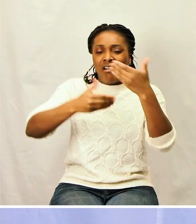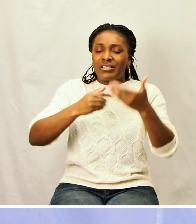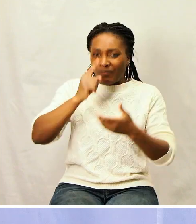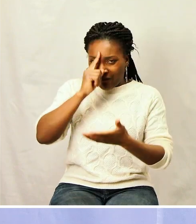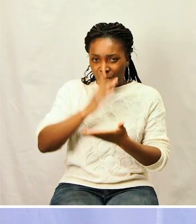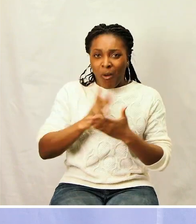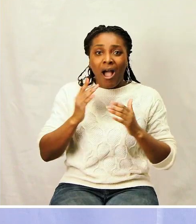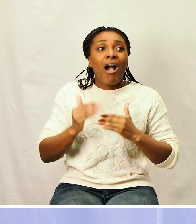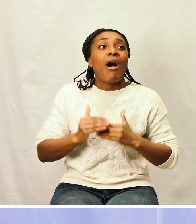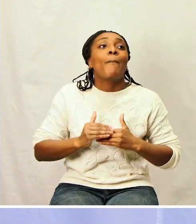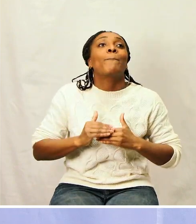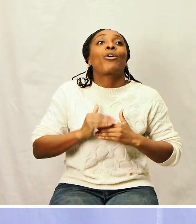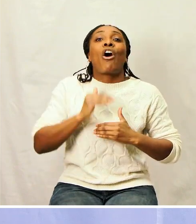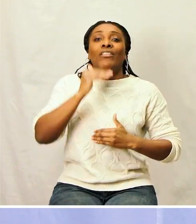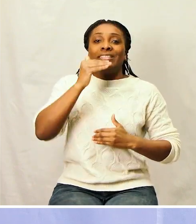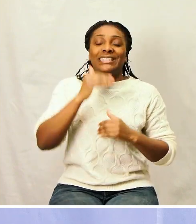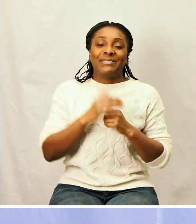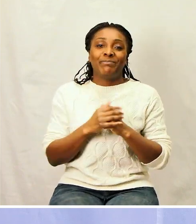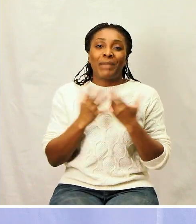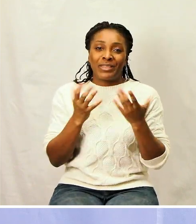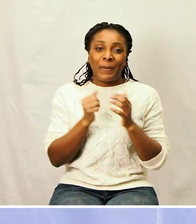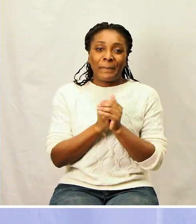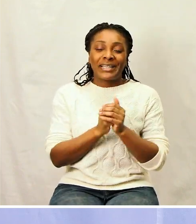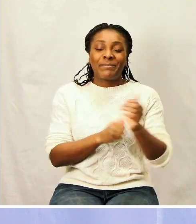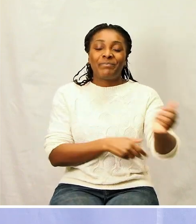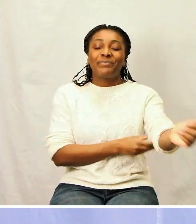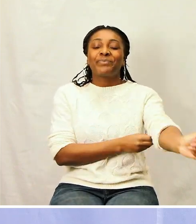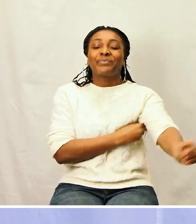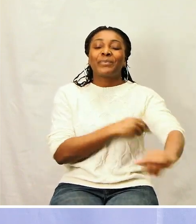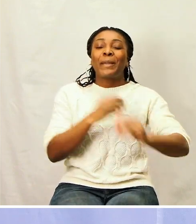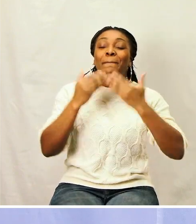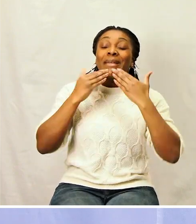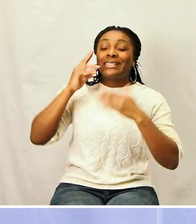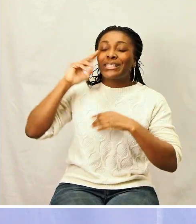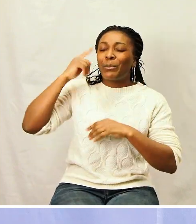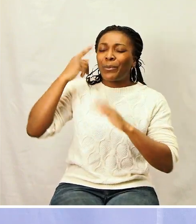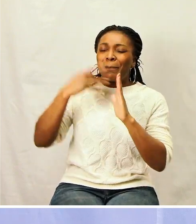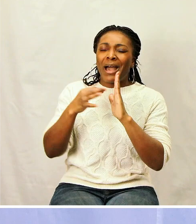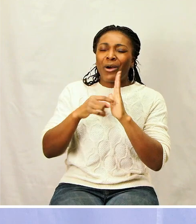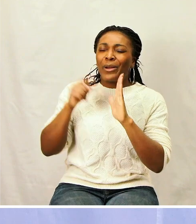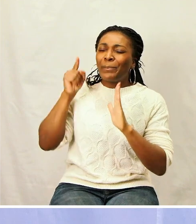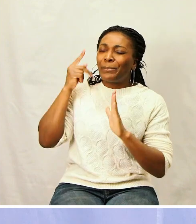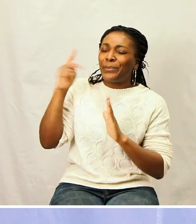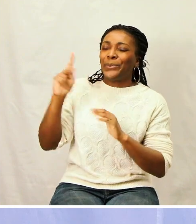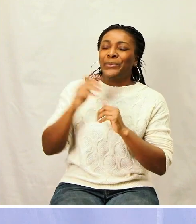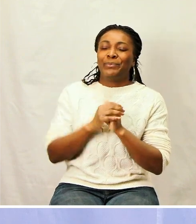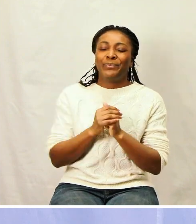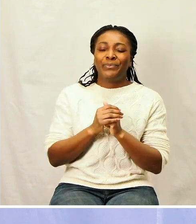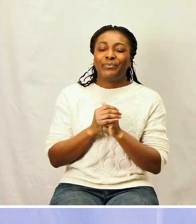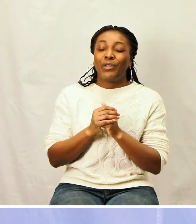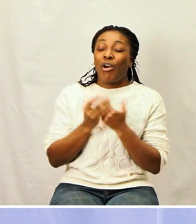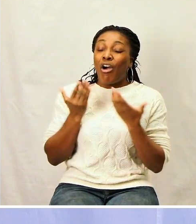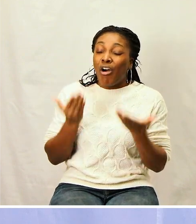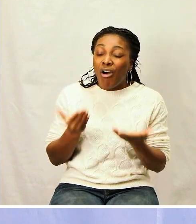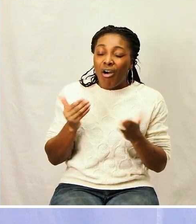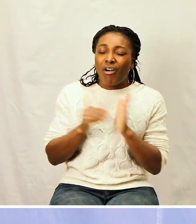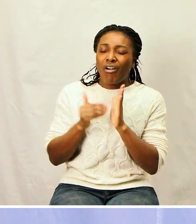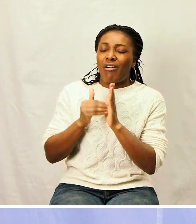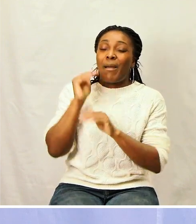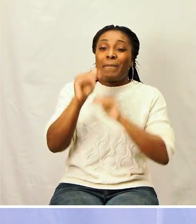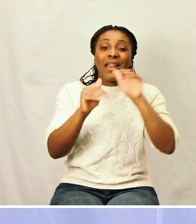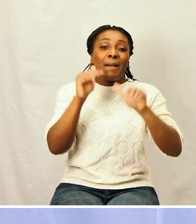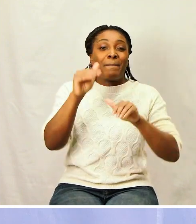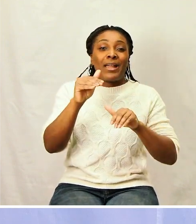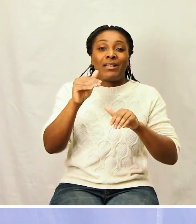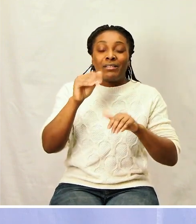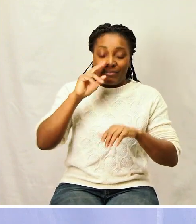foi avec le Seigneur voilà je vais prier seigneur merci pour ta parole merci Seigneur parce qu'aujourd'hui tu nous invites encore à considérer